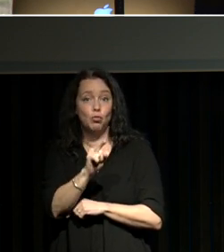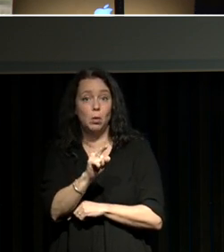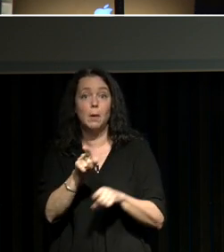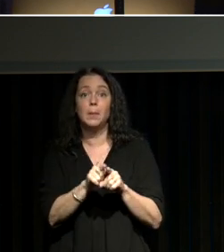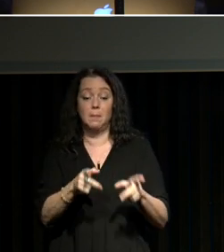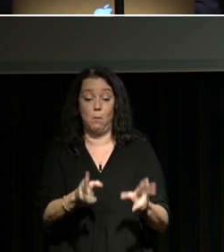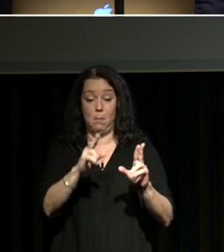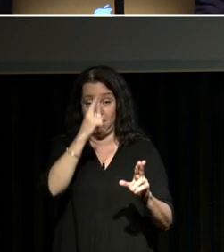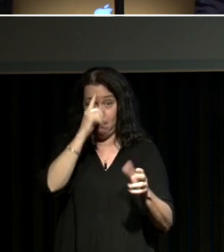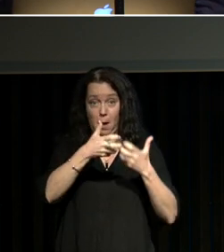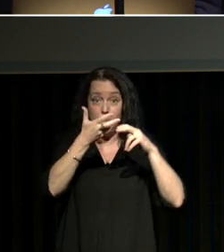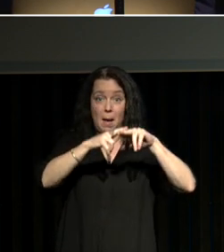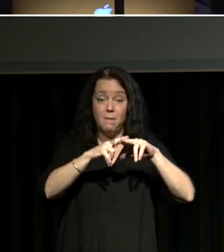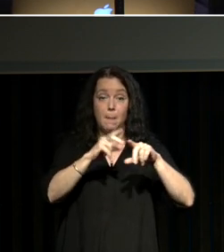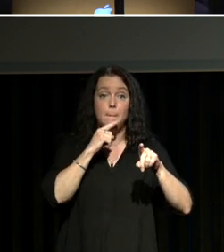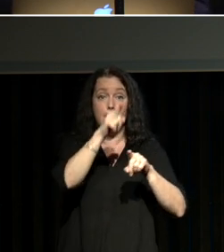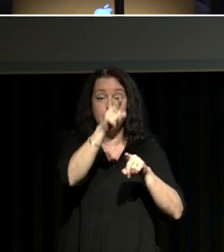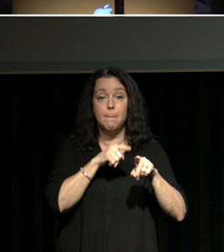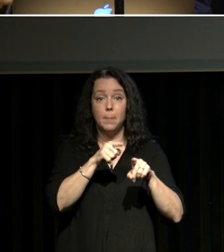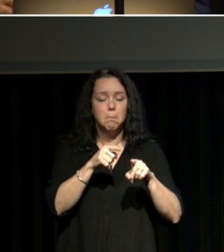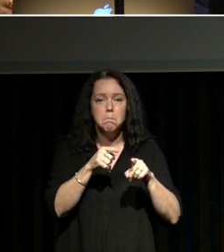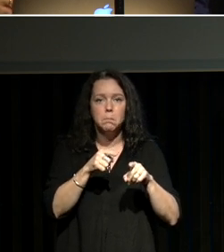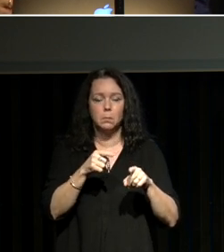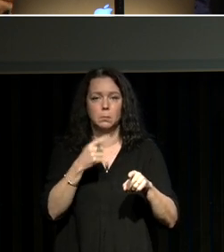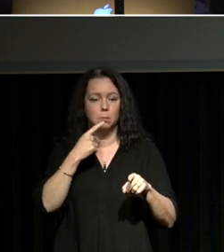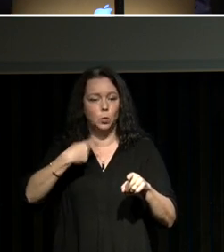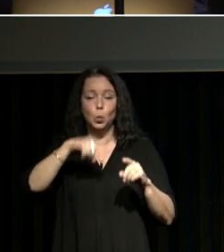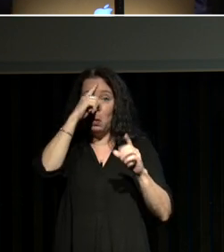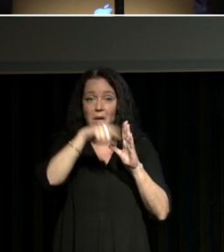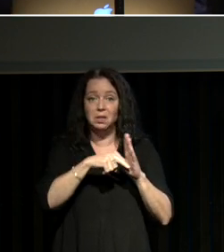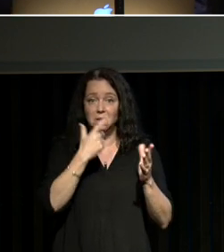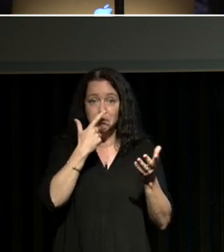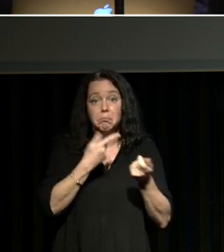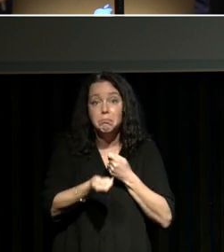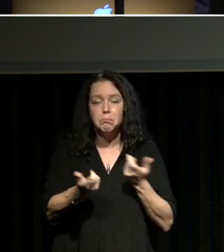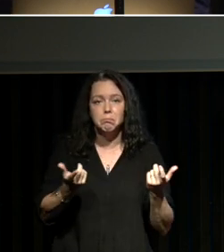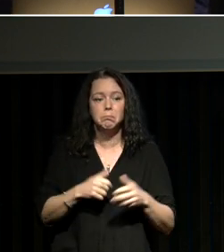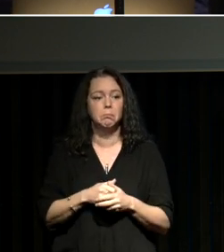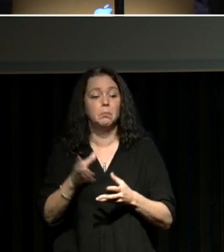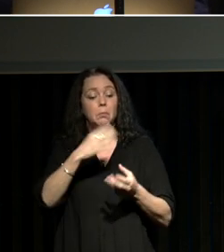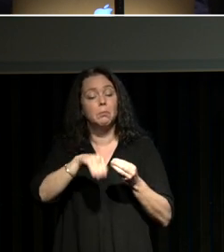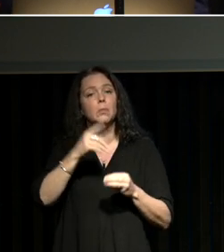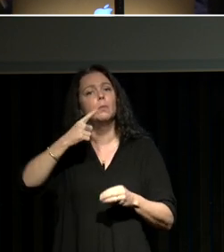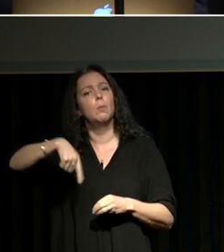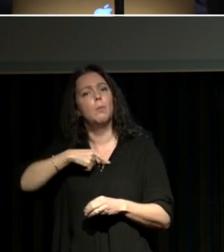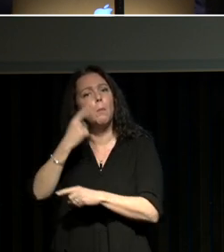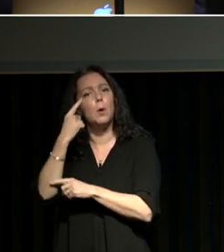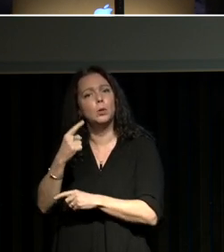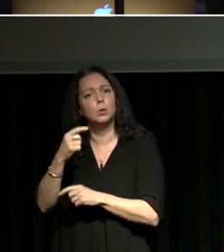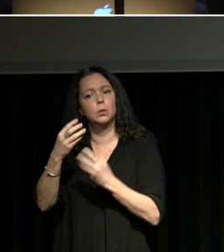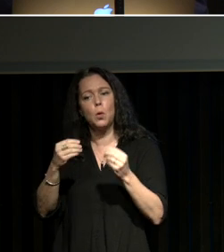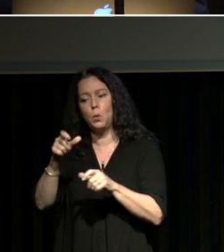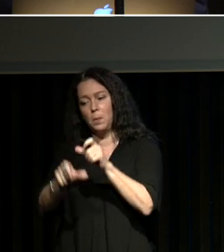la mort encéphalique, ce qui ne nous paraît pas acceptable, premièrement, d'un point de vue éthique, et deuxièmement, c'est qu'on pense que beaucoup de ces patients auraient pu passer en